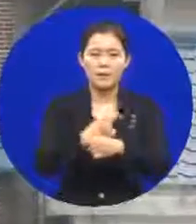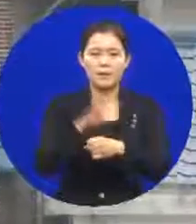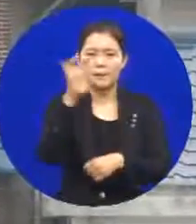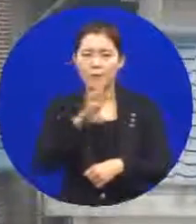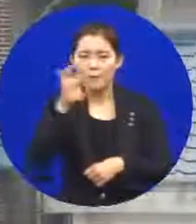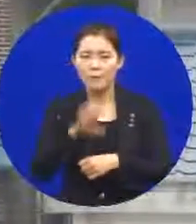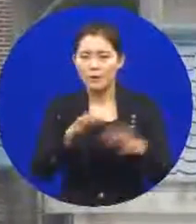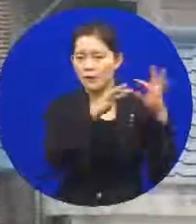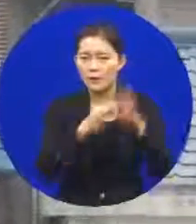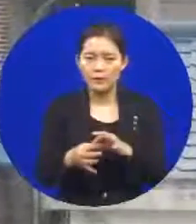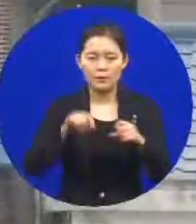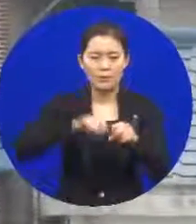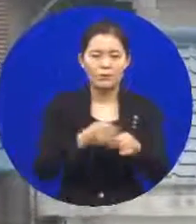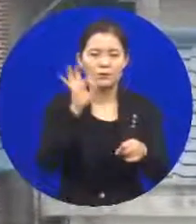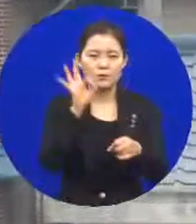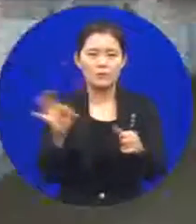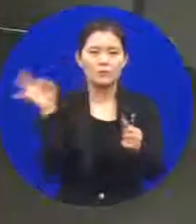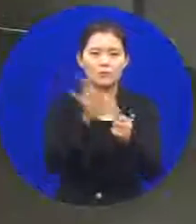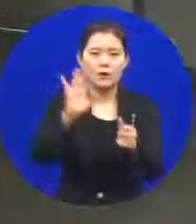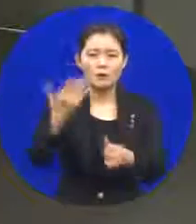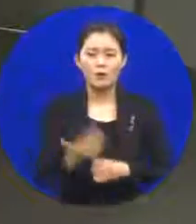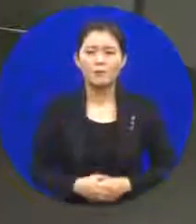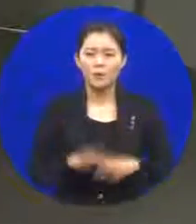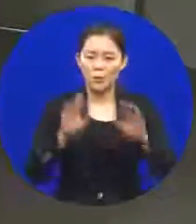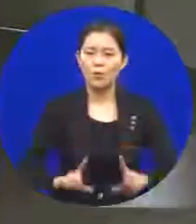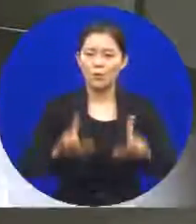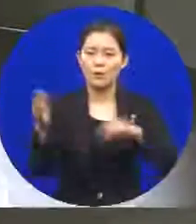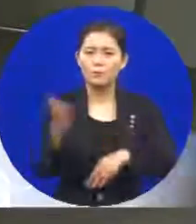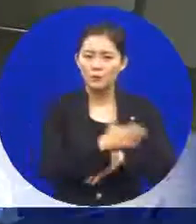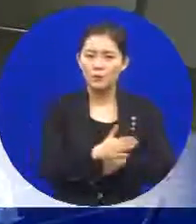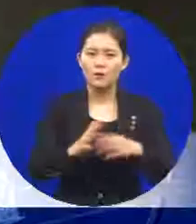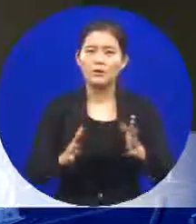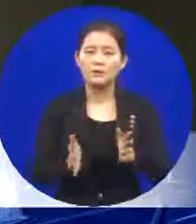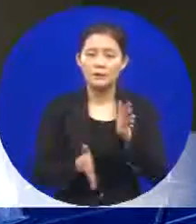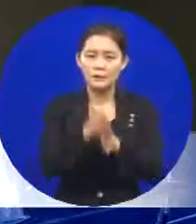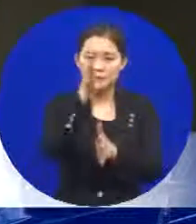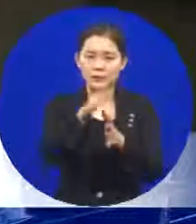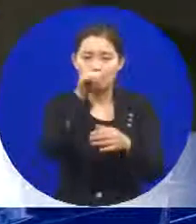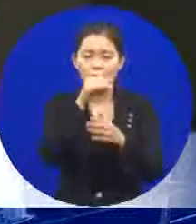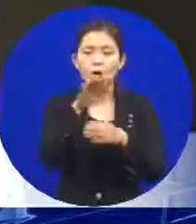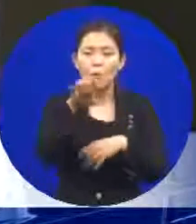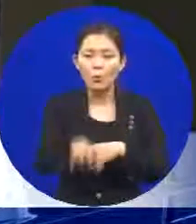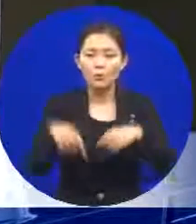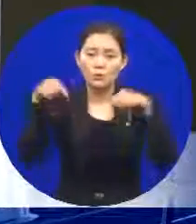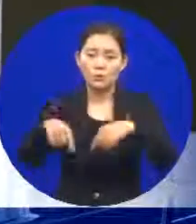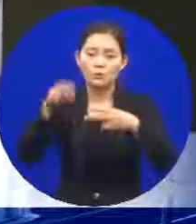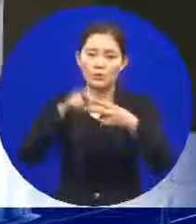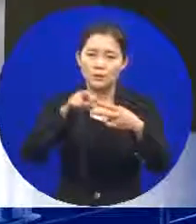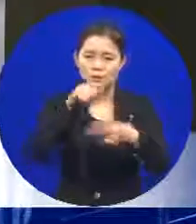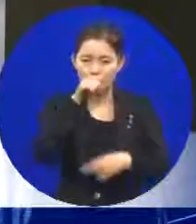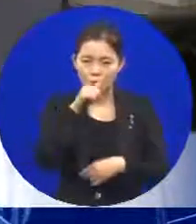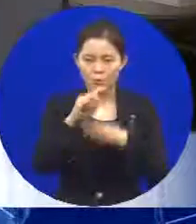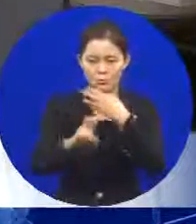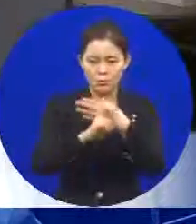반복적으로 고액의 이행 강제금을 부과합니다. 올해부터는 시청 건축행정과에 전문 상담센터를